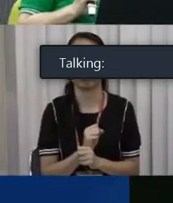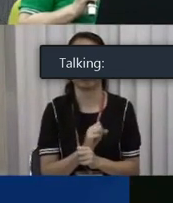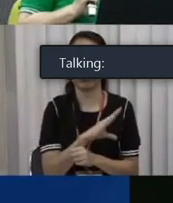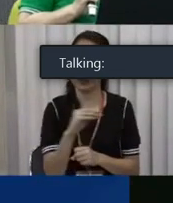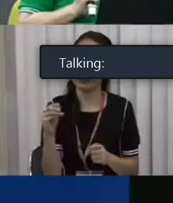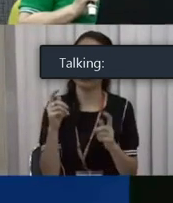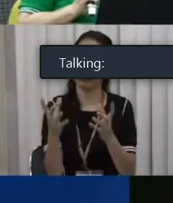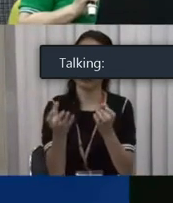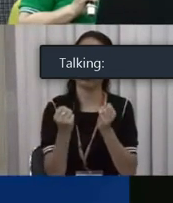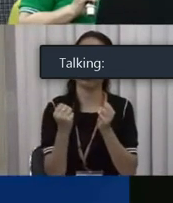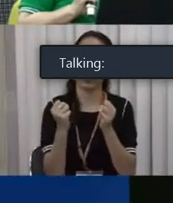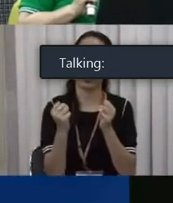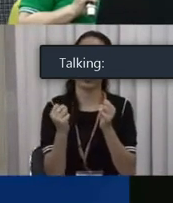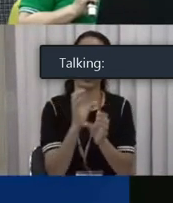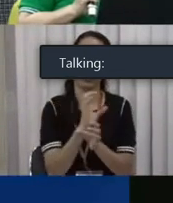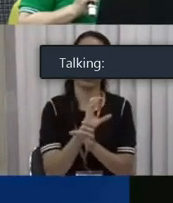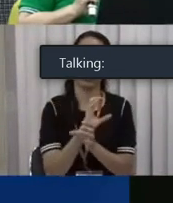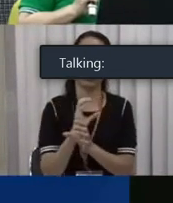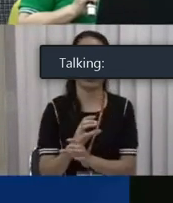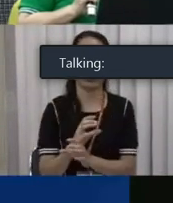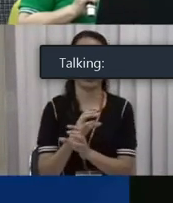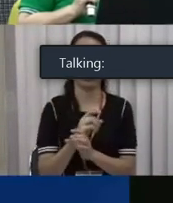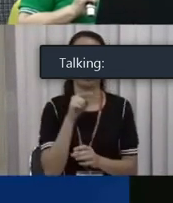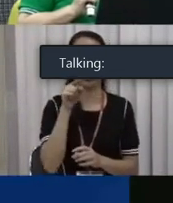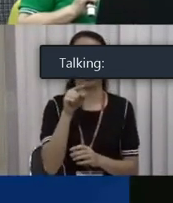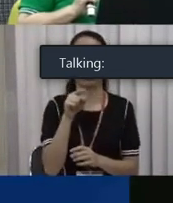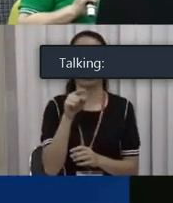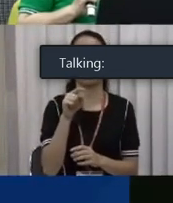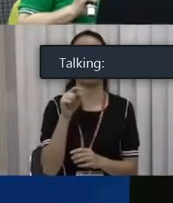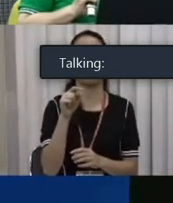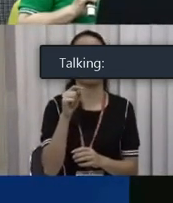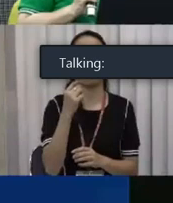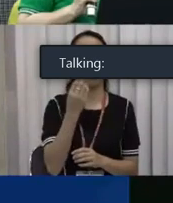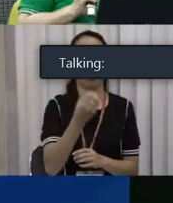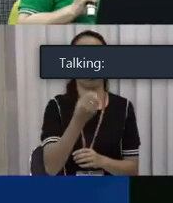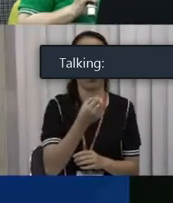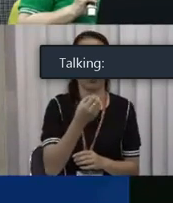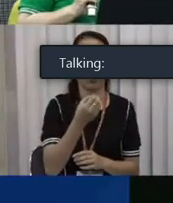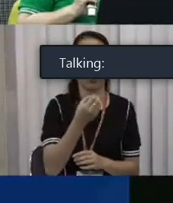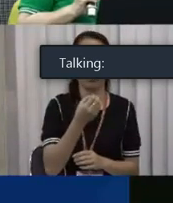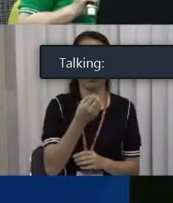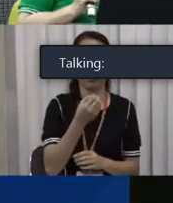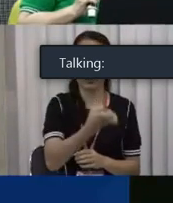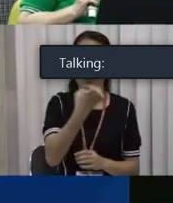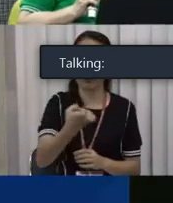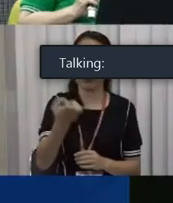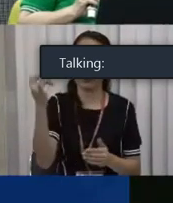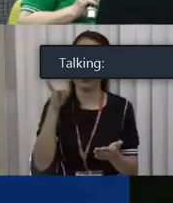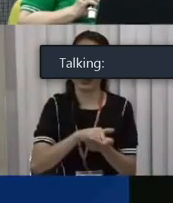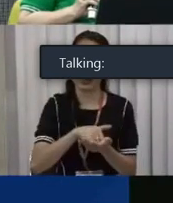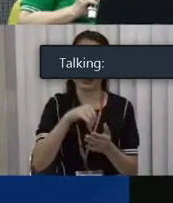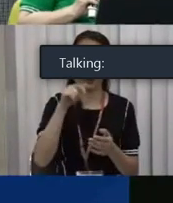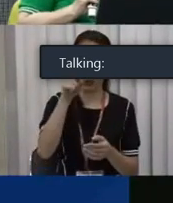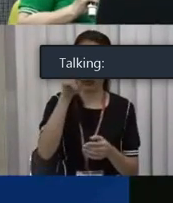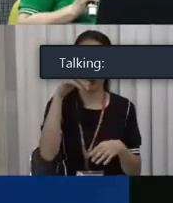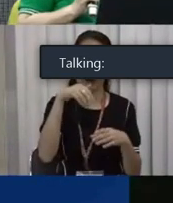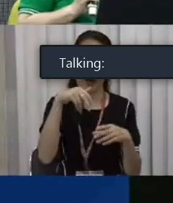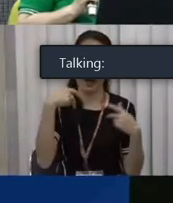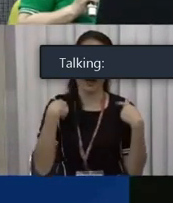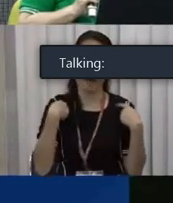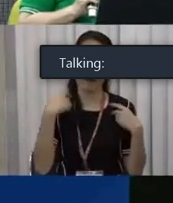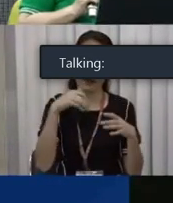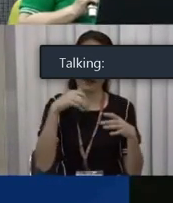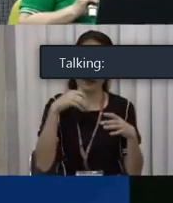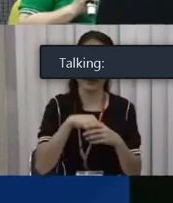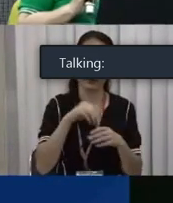kumpanya, ato nang i-take care. Kung naay water diha, dili lang po ka mo-adto dito kay ato ka maligo, no? Or